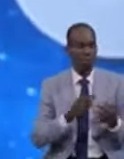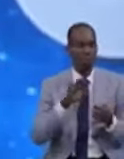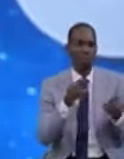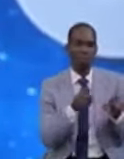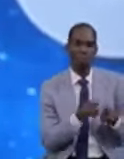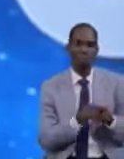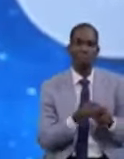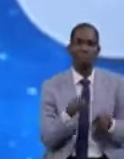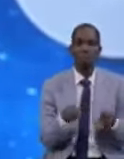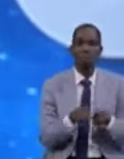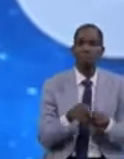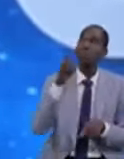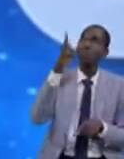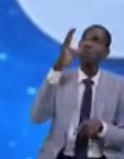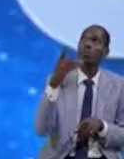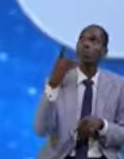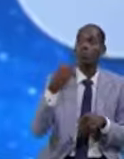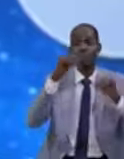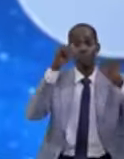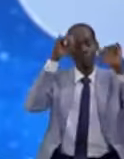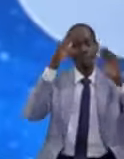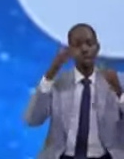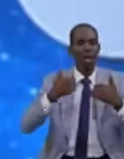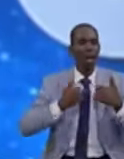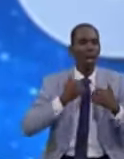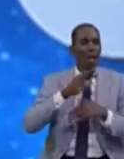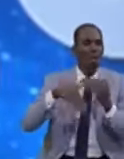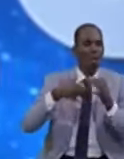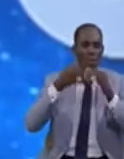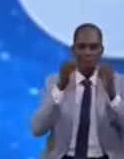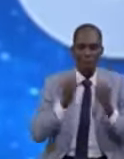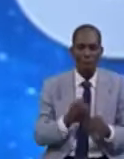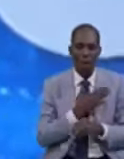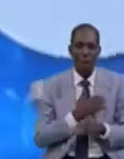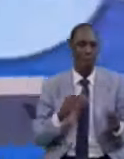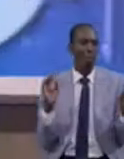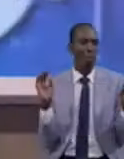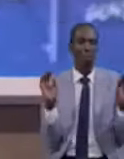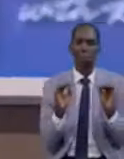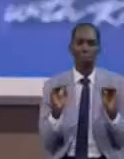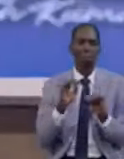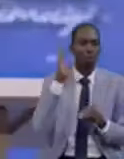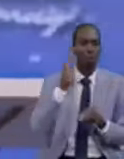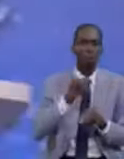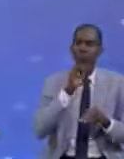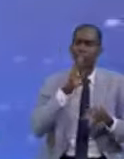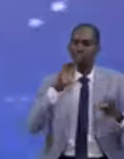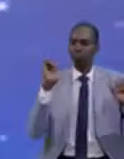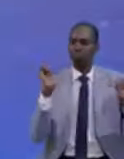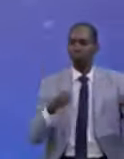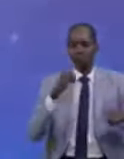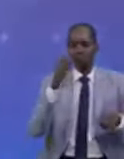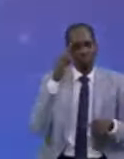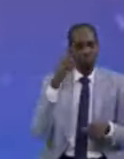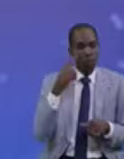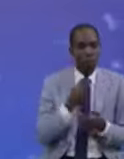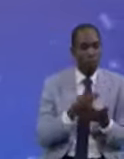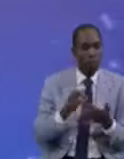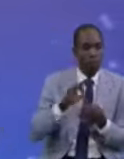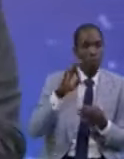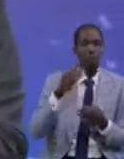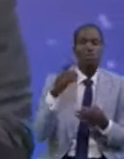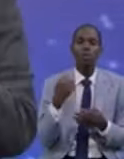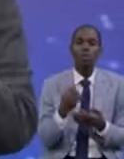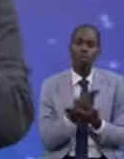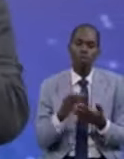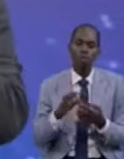Père et rien ne sera impossible pour lui le Saint-Esprit aussi a toute